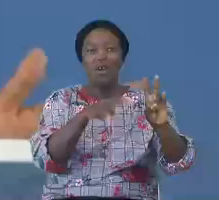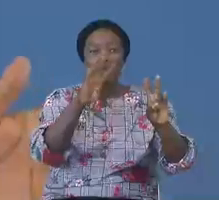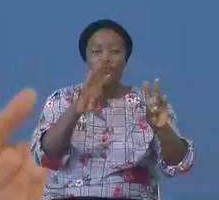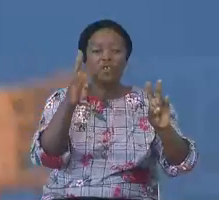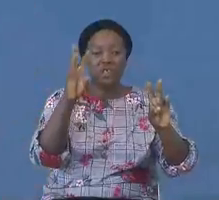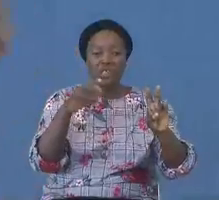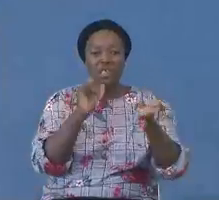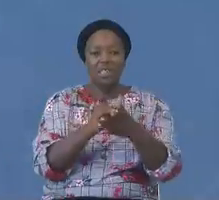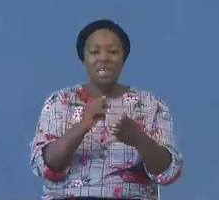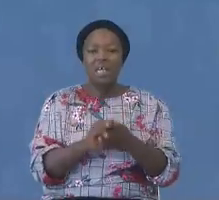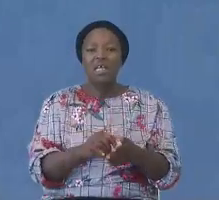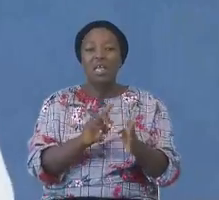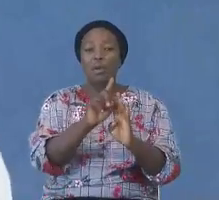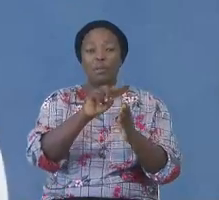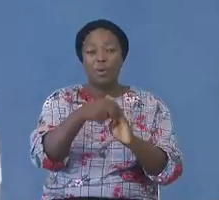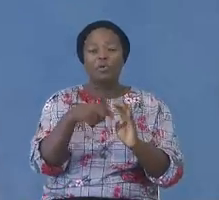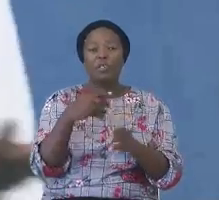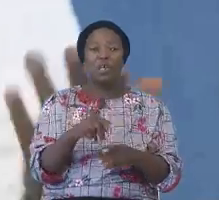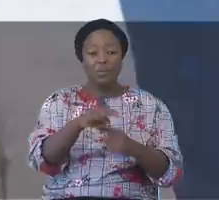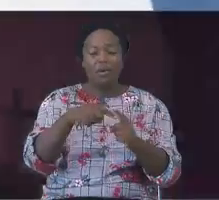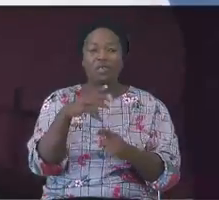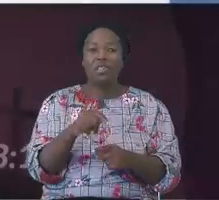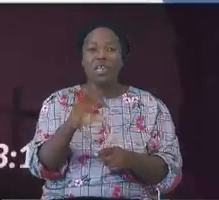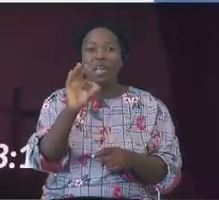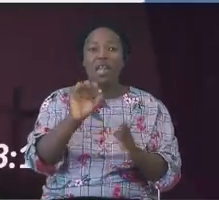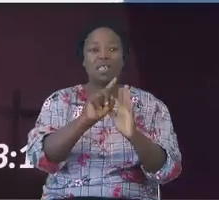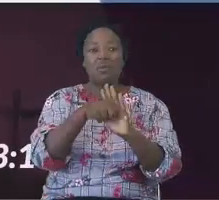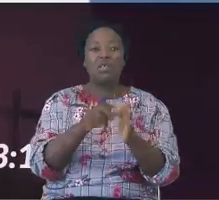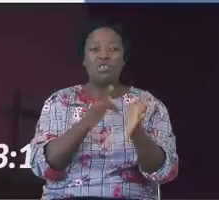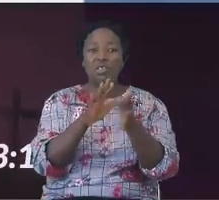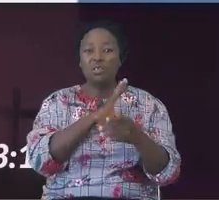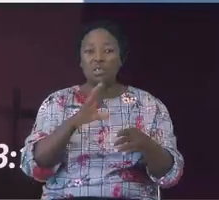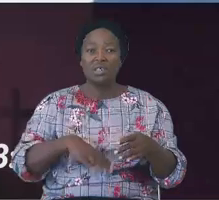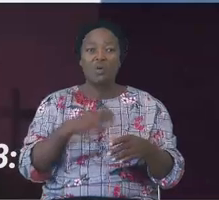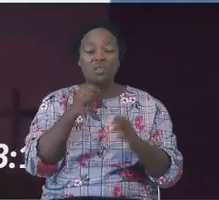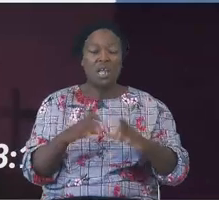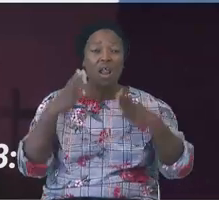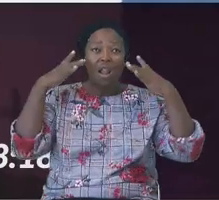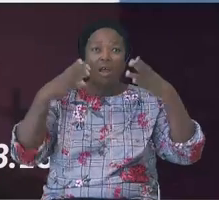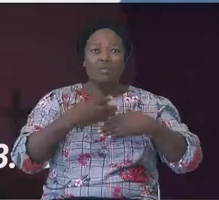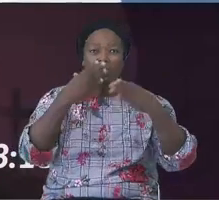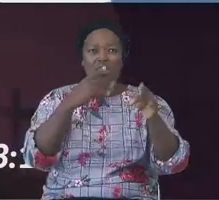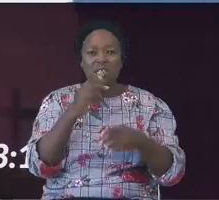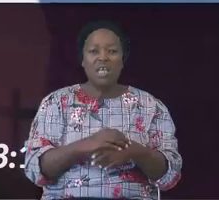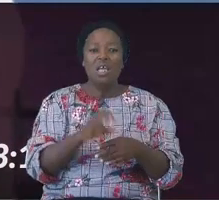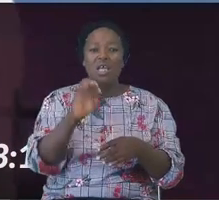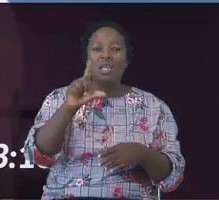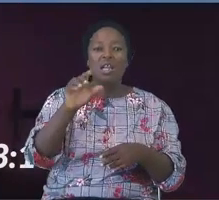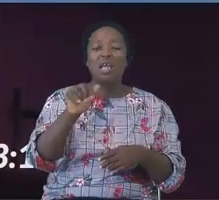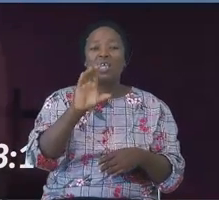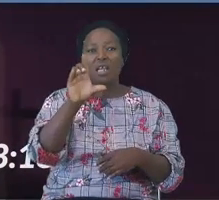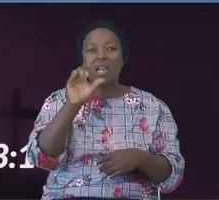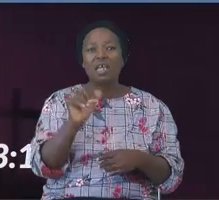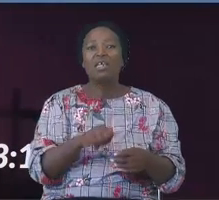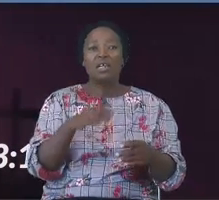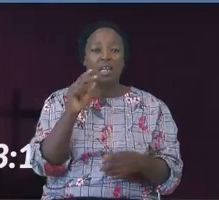en Matthieu chapitre 27, verset 46. Vers la neuvième heure, Jésus